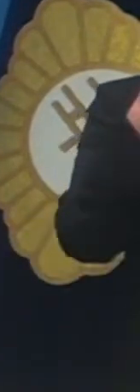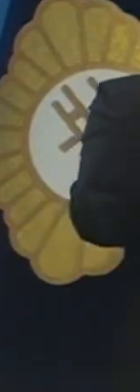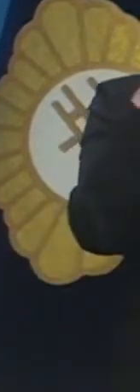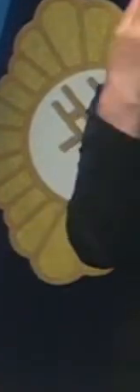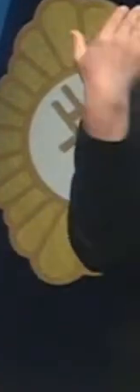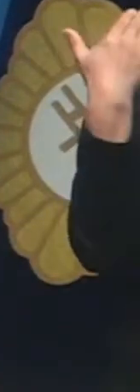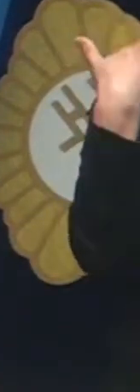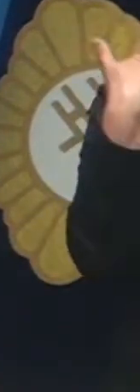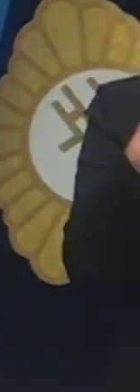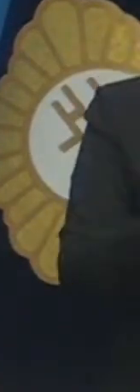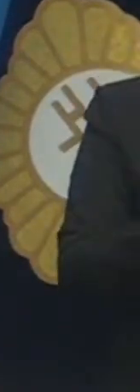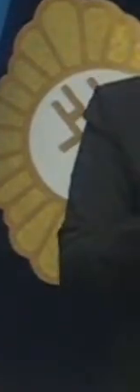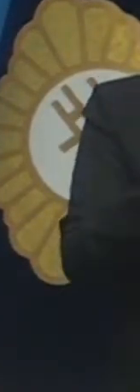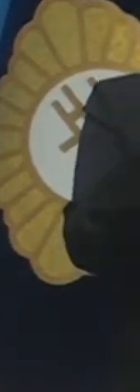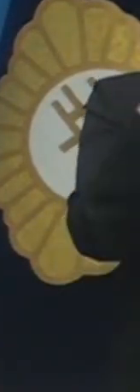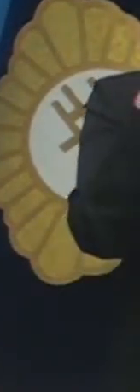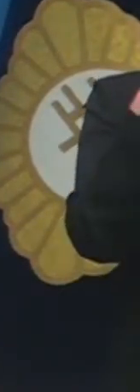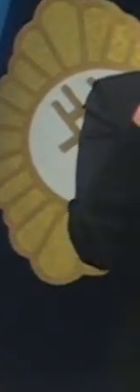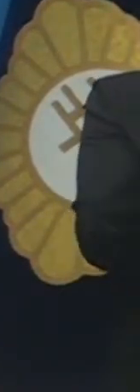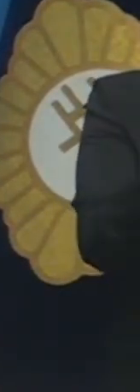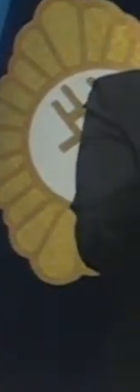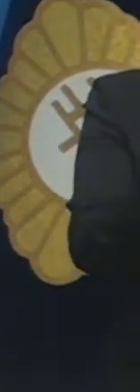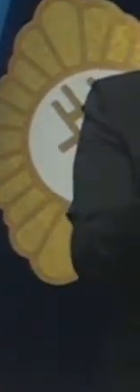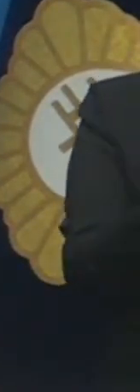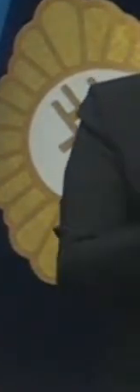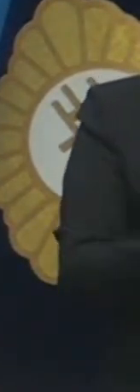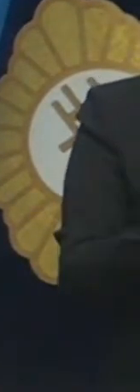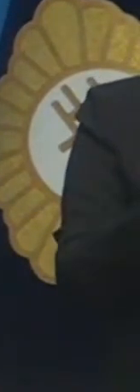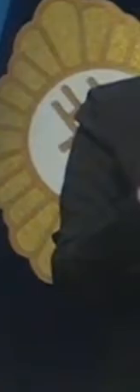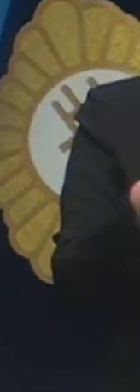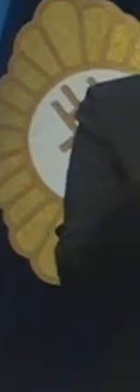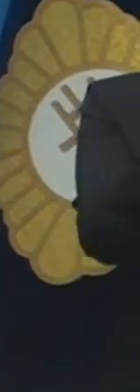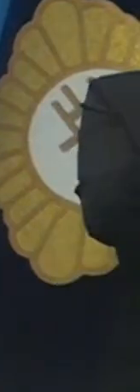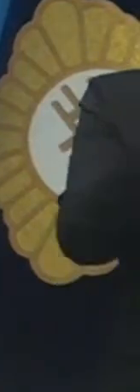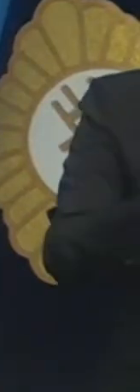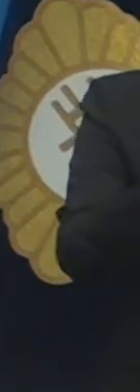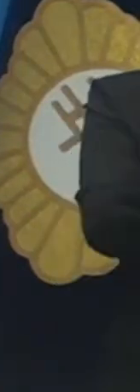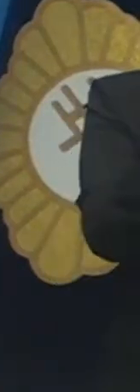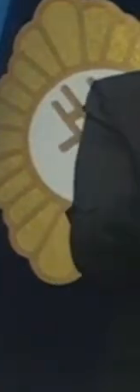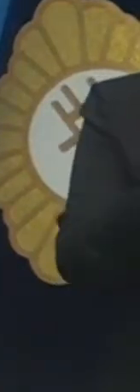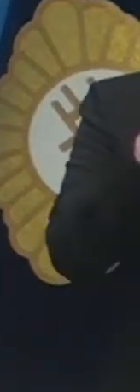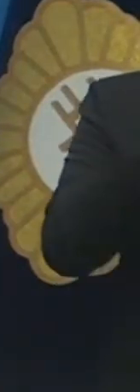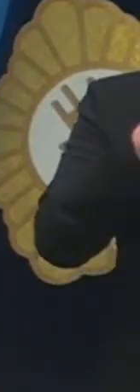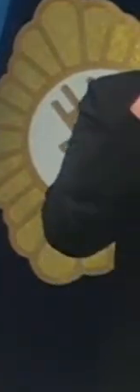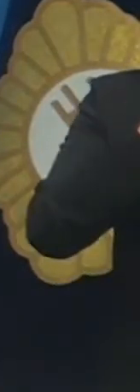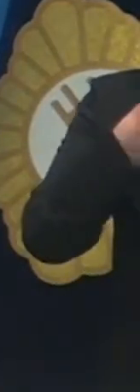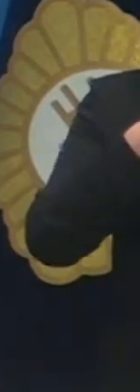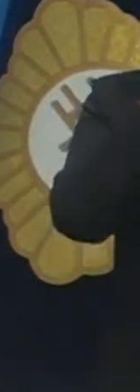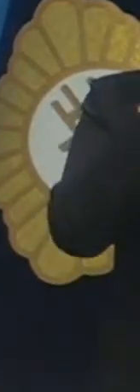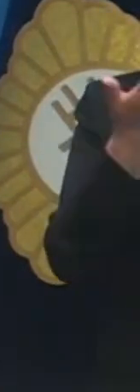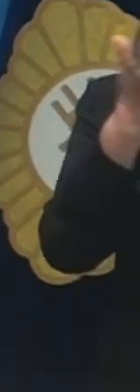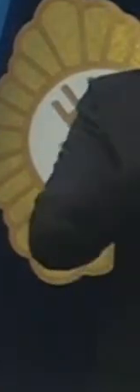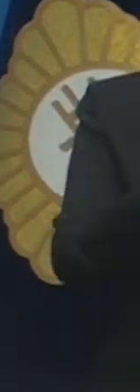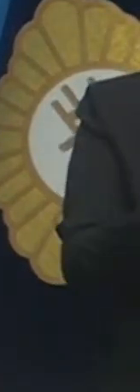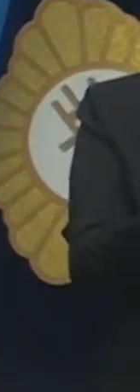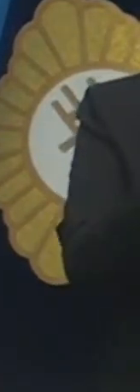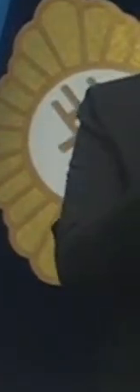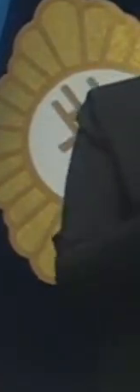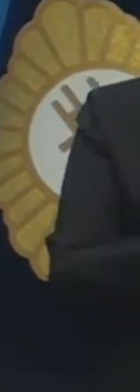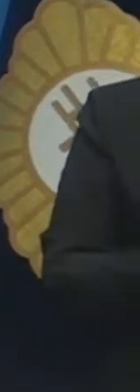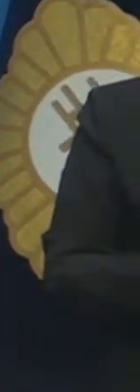교수회와 동문회의 강력한 본조사 요청에도 있었습니다. 그러나 2021년